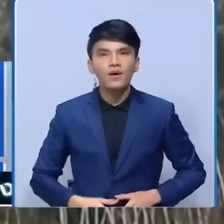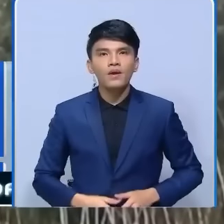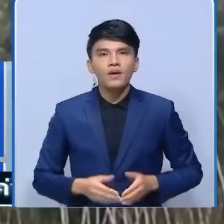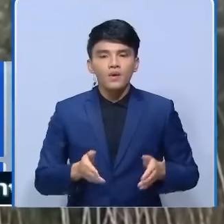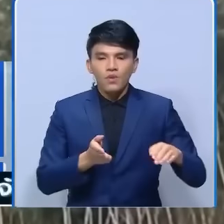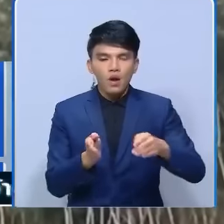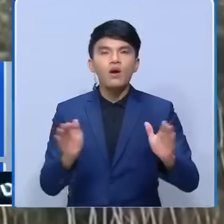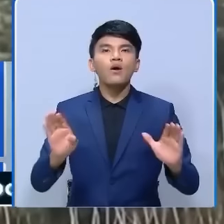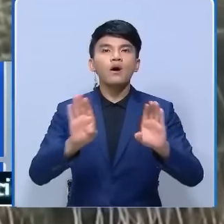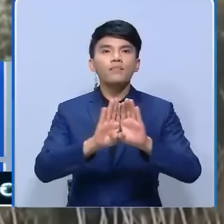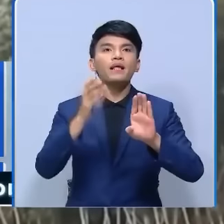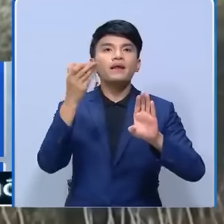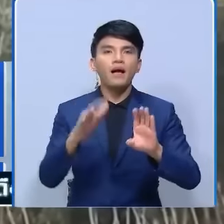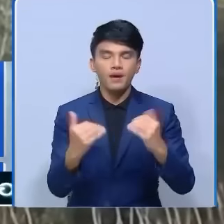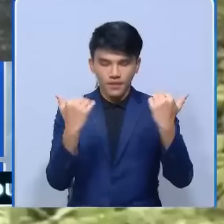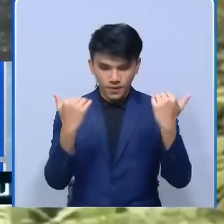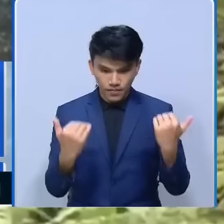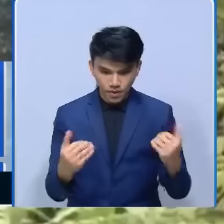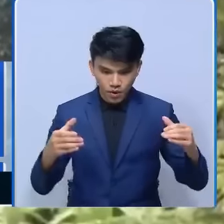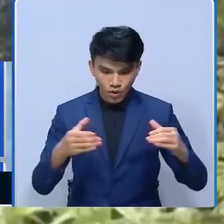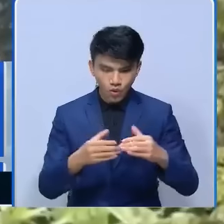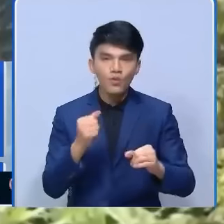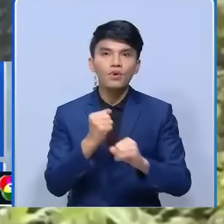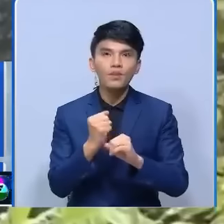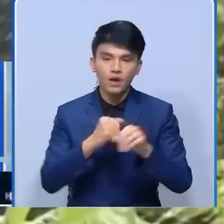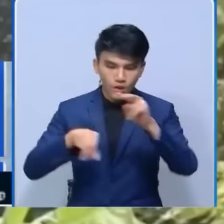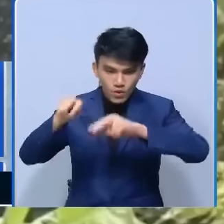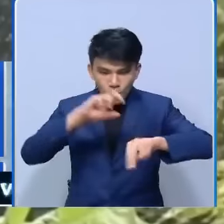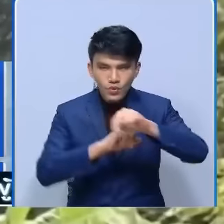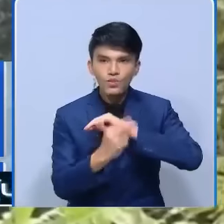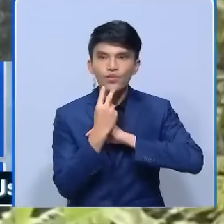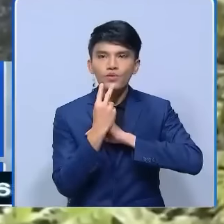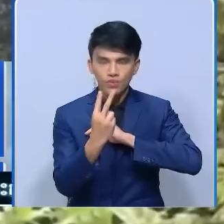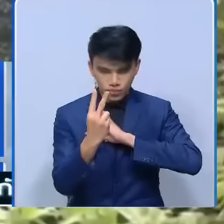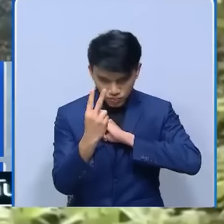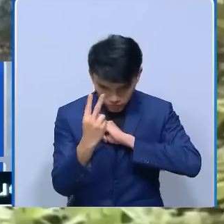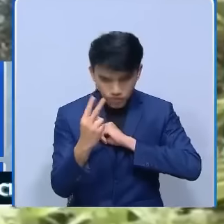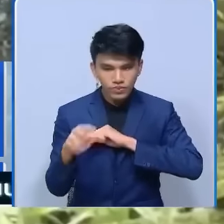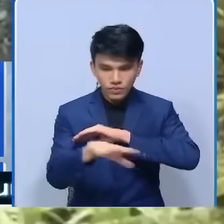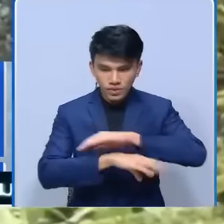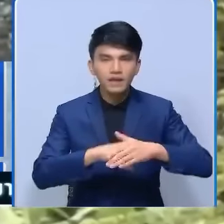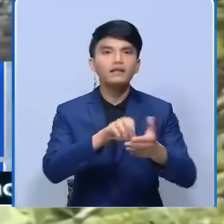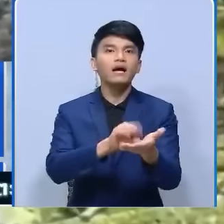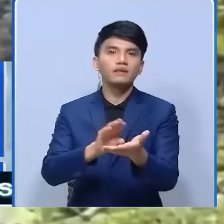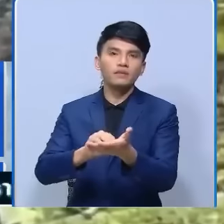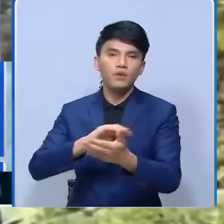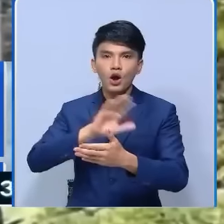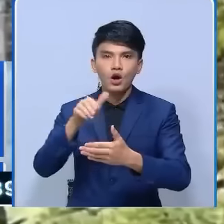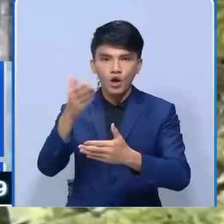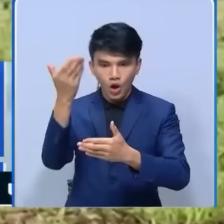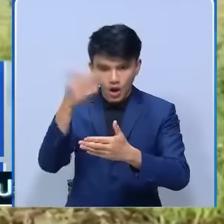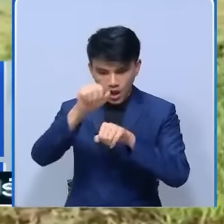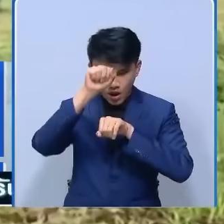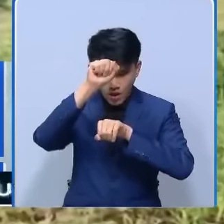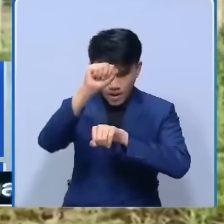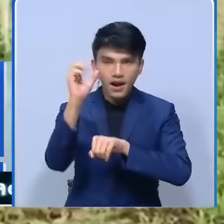างขึ้นลงไว้แล้วนะคะขณะที่กำลังอีกชุดหนึ่งก็ไล่เช็ควงจรปิดใกล้กับจุดเกิดเหตุเพื่อที่จะหาเบาะแสทางคดีด้วยพร้อมกับประกาศ